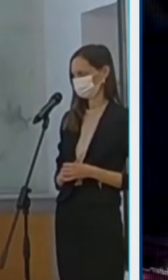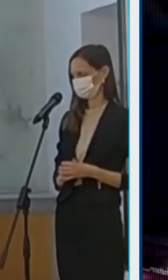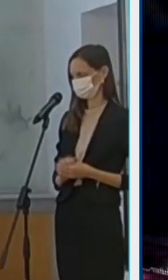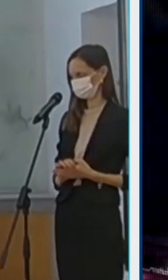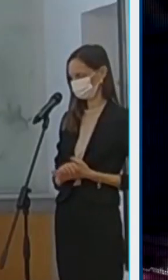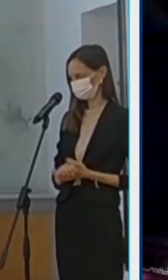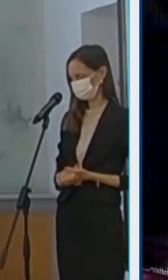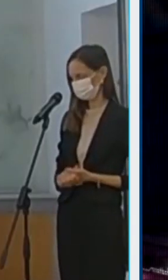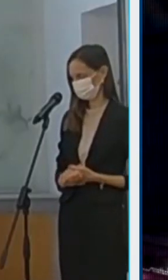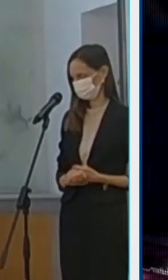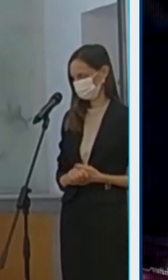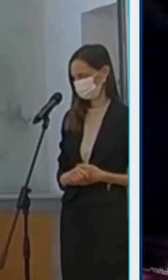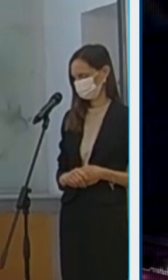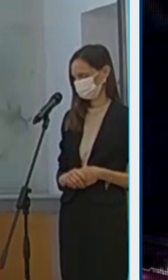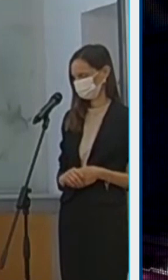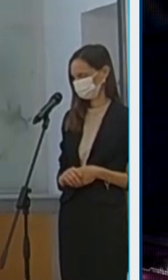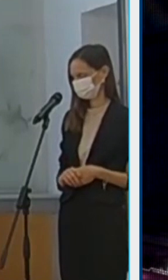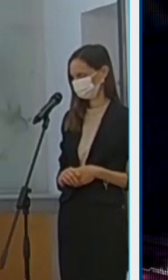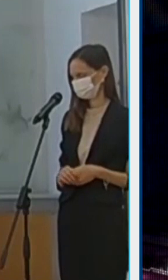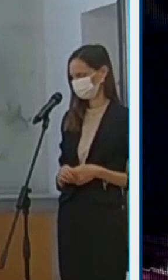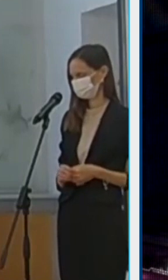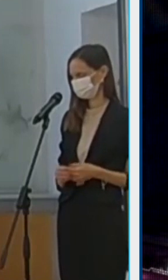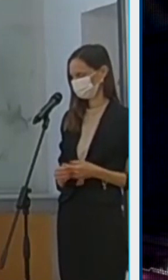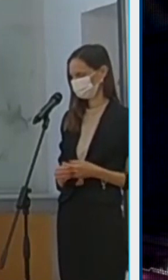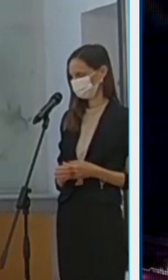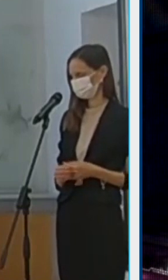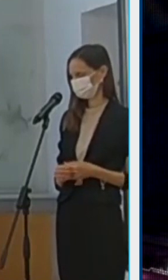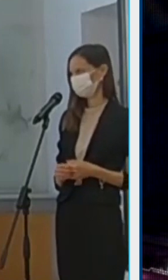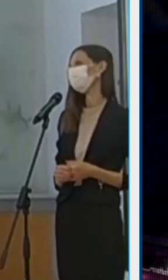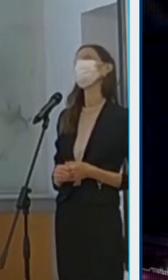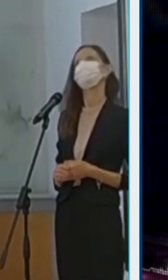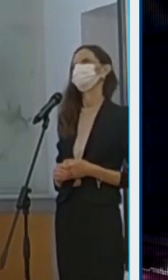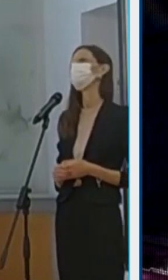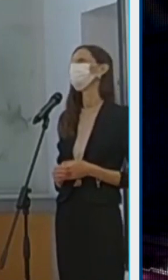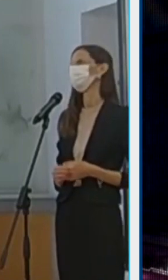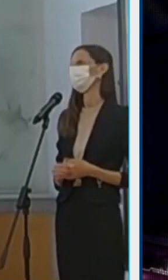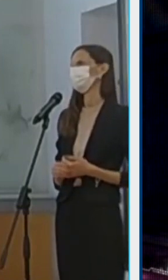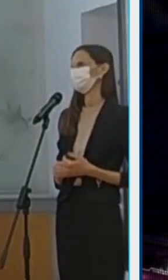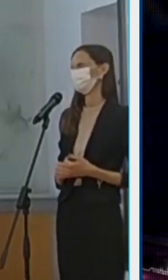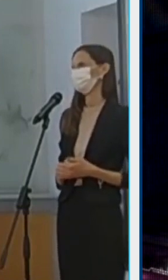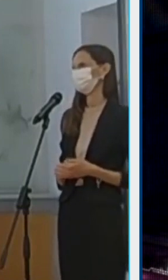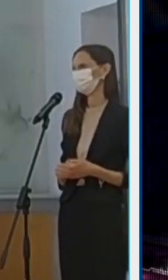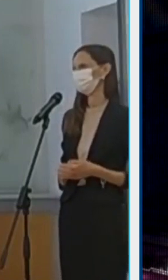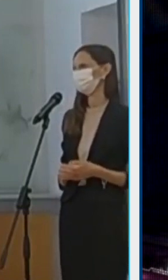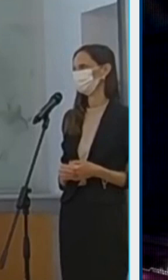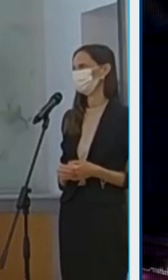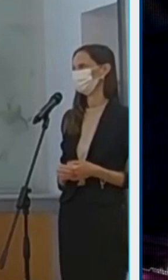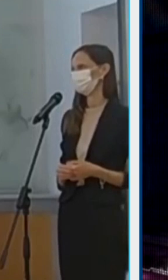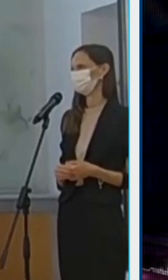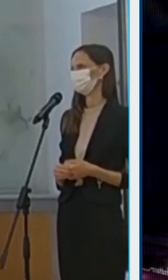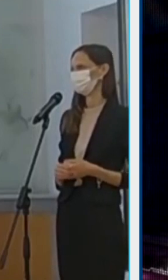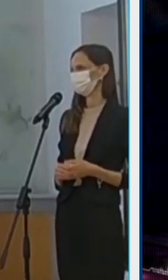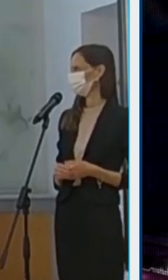forum v času slovenskega predsedovanja bo tudi konferenca o prihodnosti Evrope. Tu opozarjam na